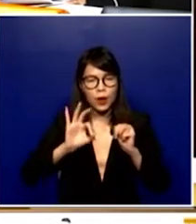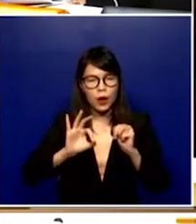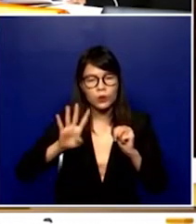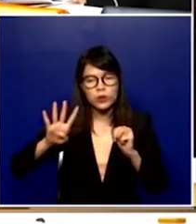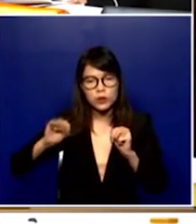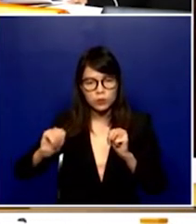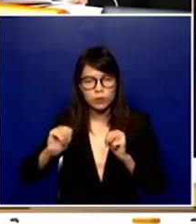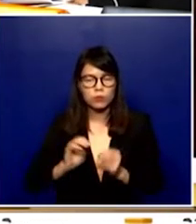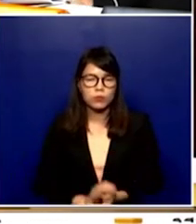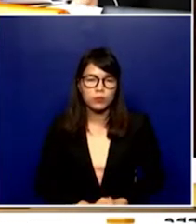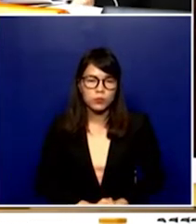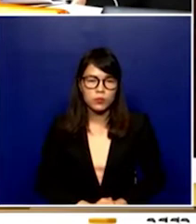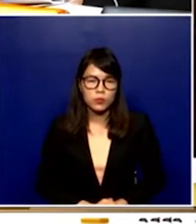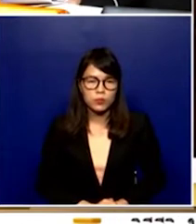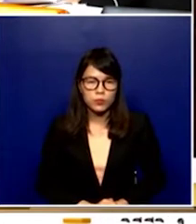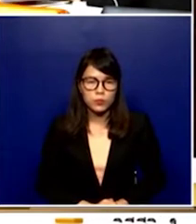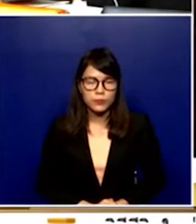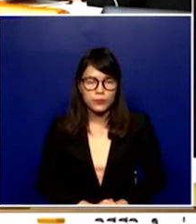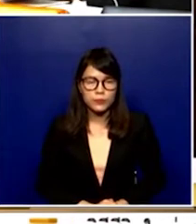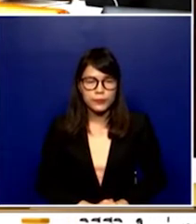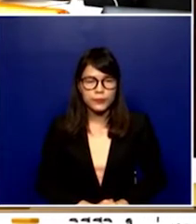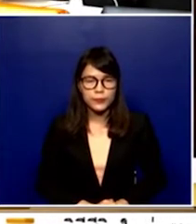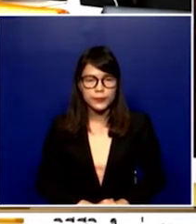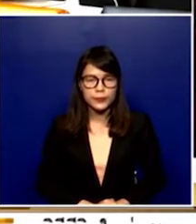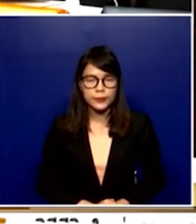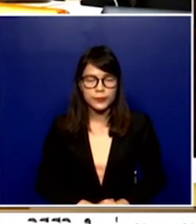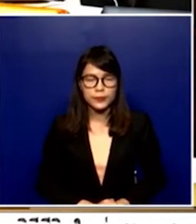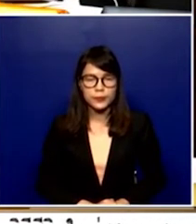อย่จ ๆ ค่ะ